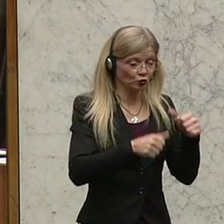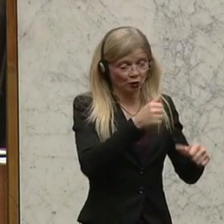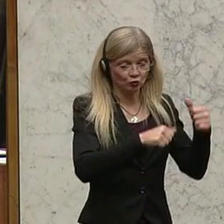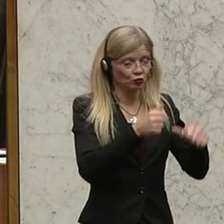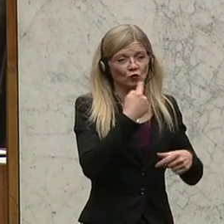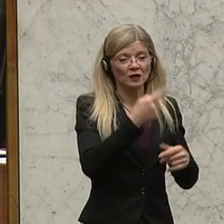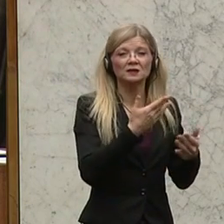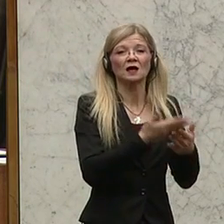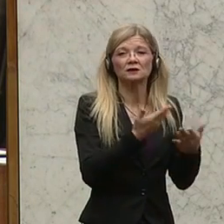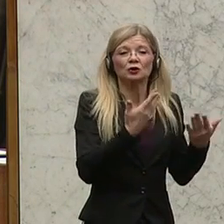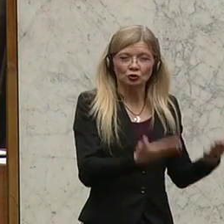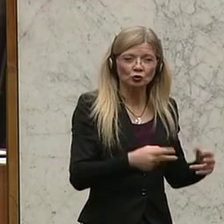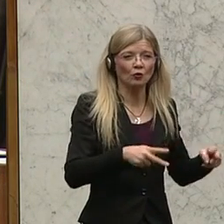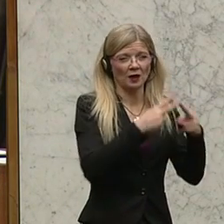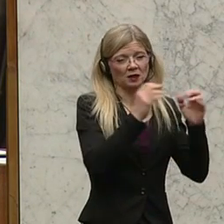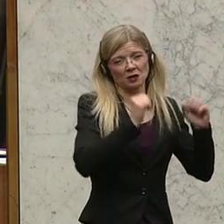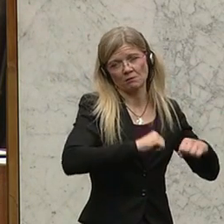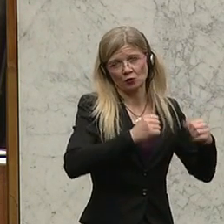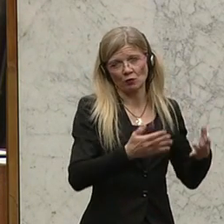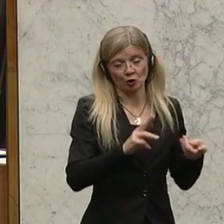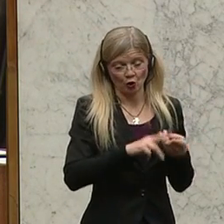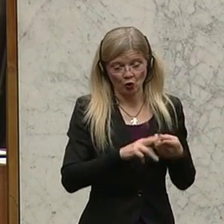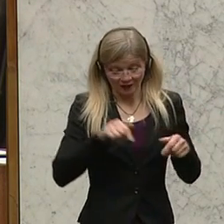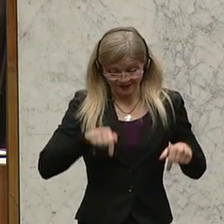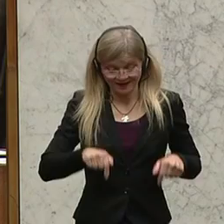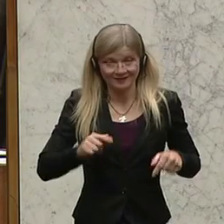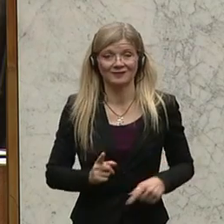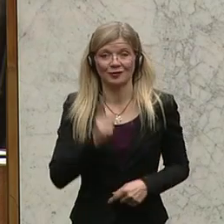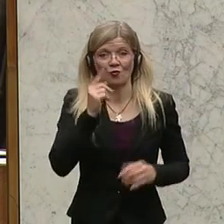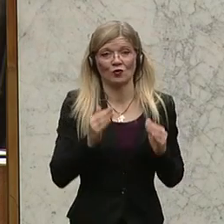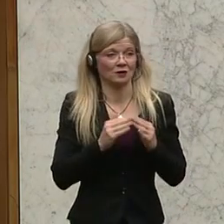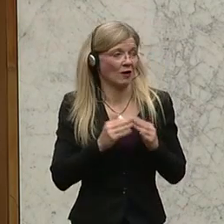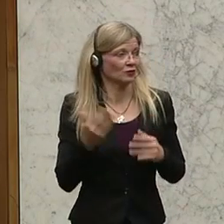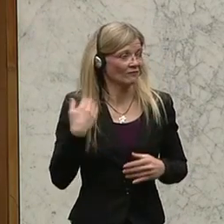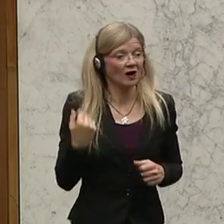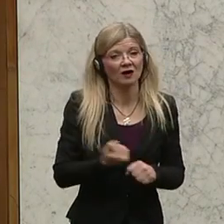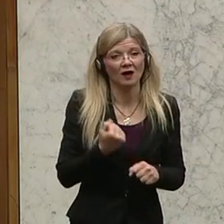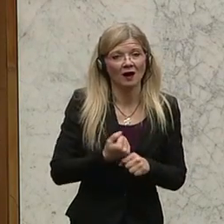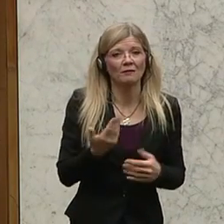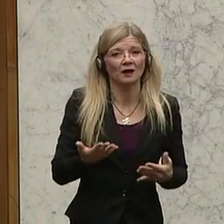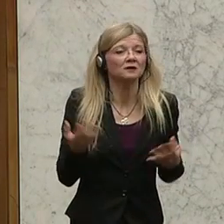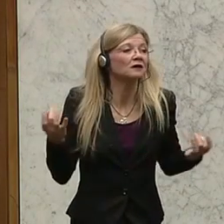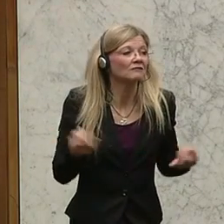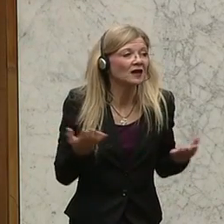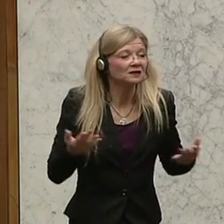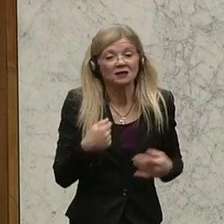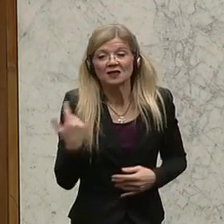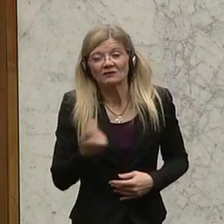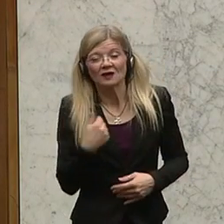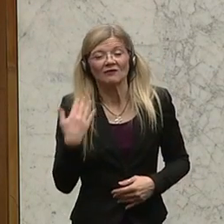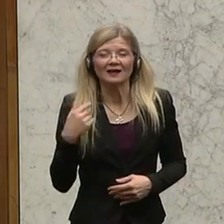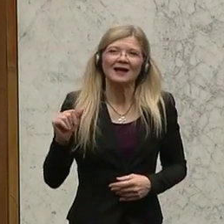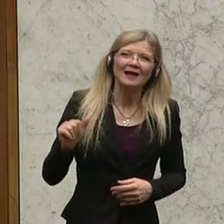des Pariser Abkommens. Und es war das Verdienst dieses Hohen Hauses, dass wir im letzten Jahr eines der ersten Länder